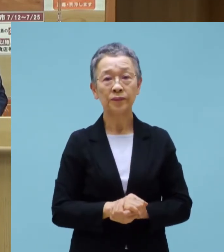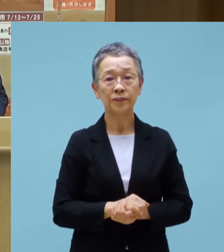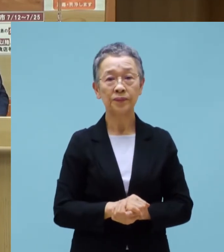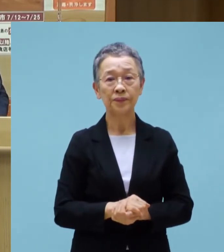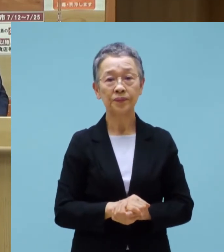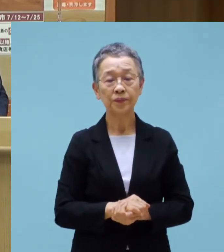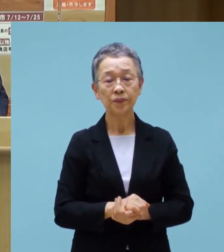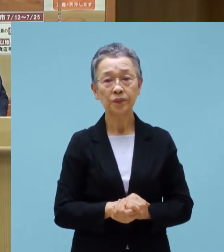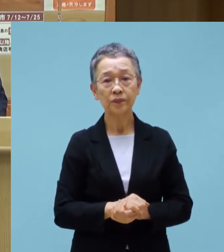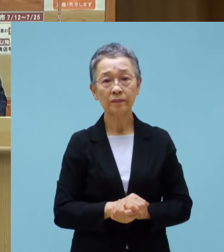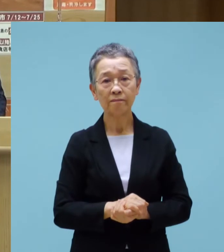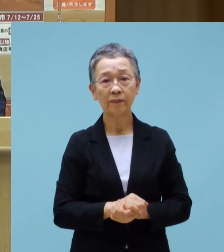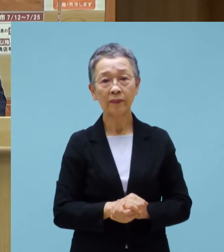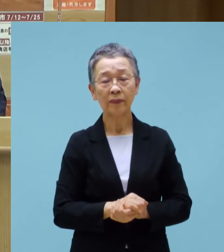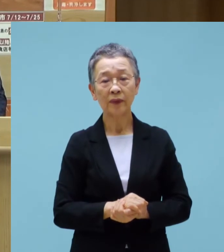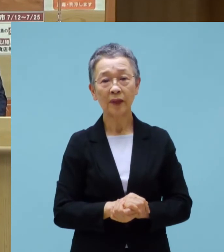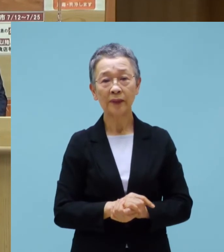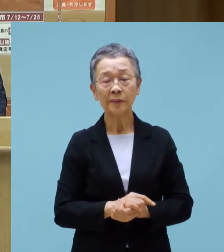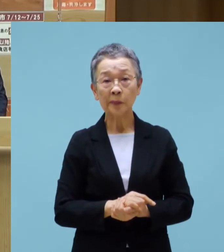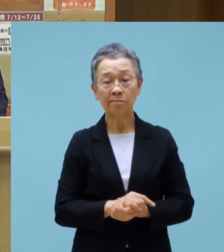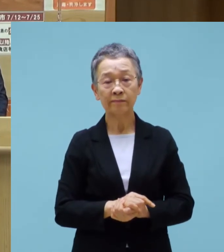島日新聞の奥野さん。